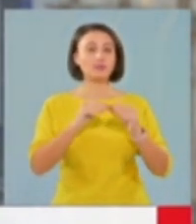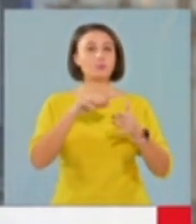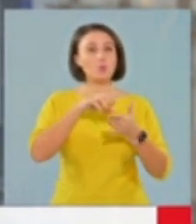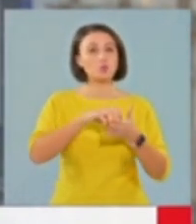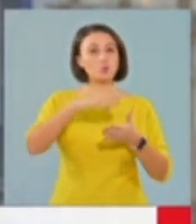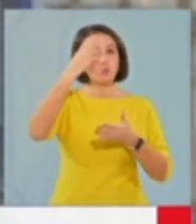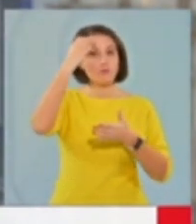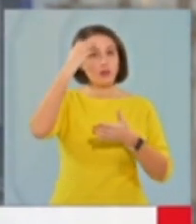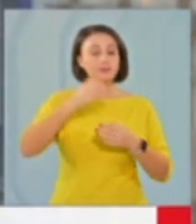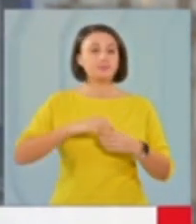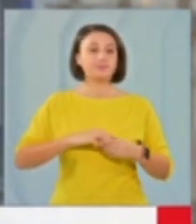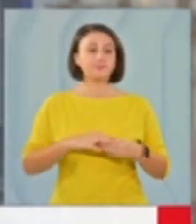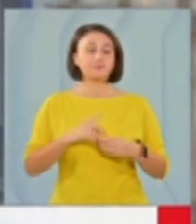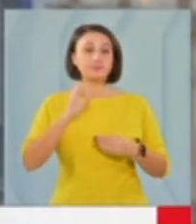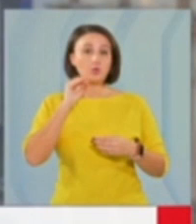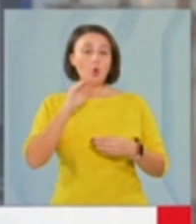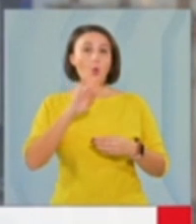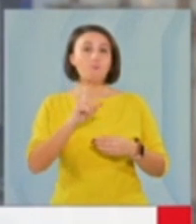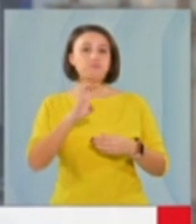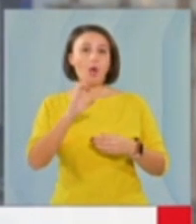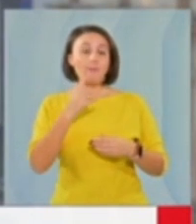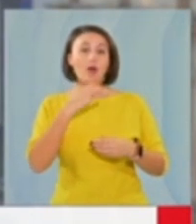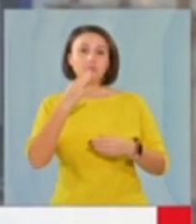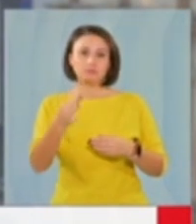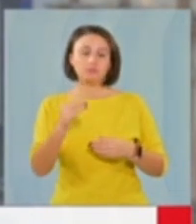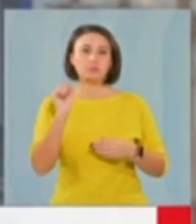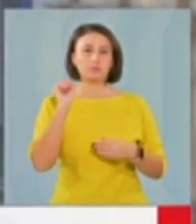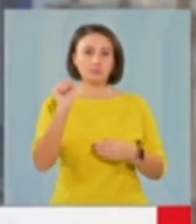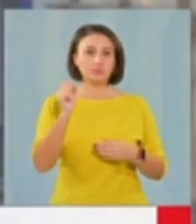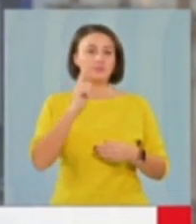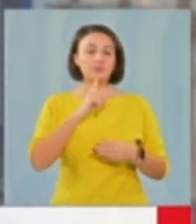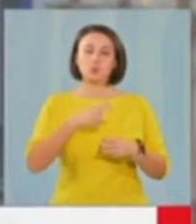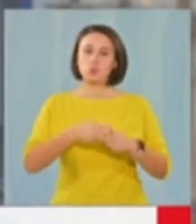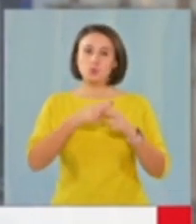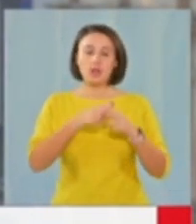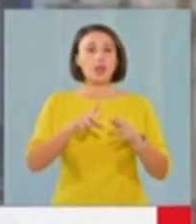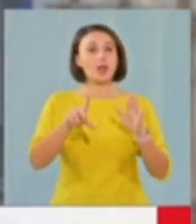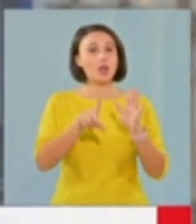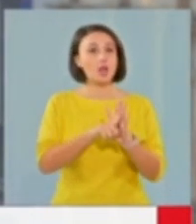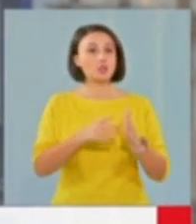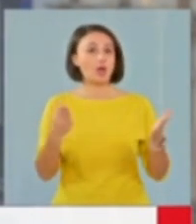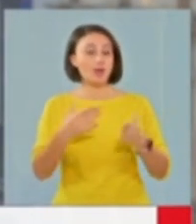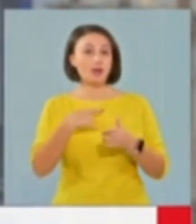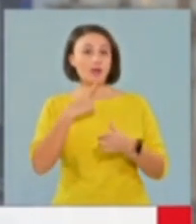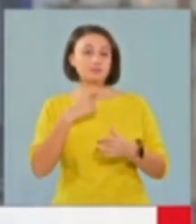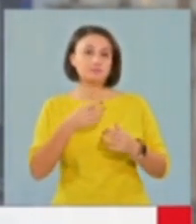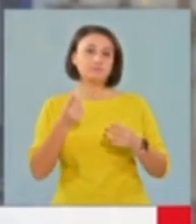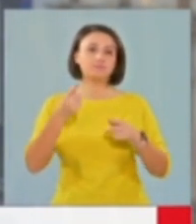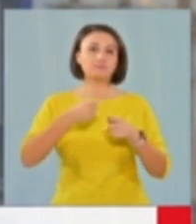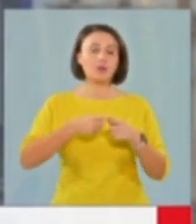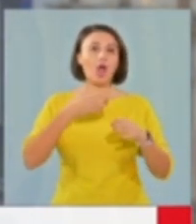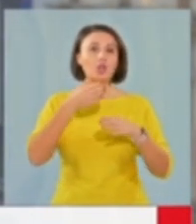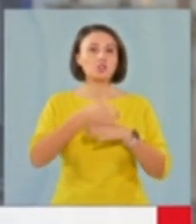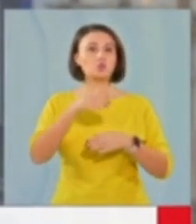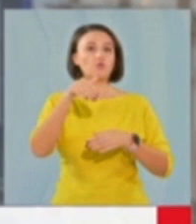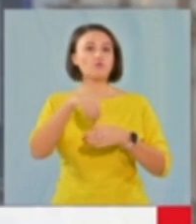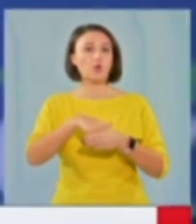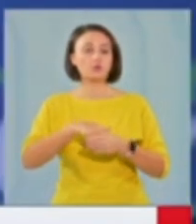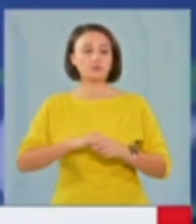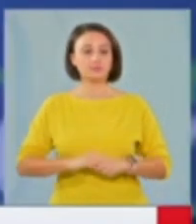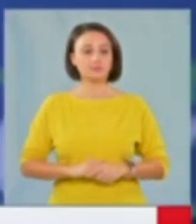de guvernator al Virginiei, Obama a acuzat Partidul Republican că nu susține legislația care ar spori accesul la vot.